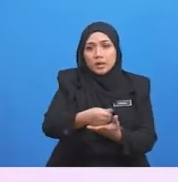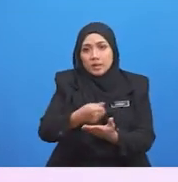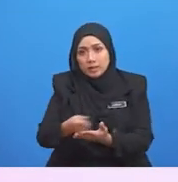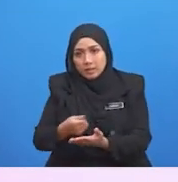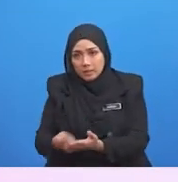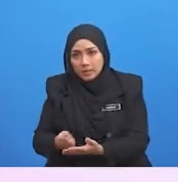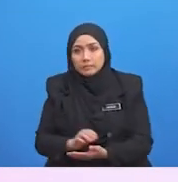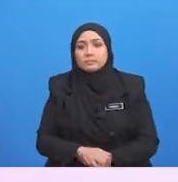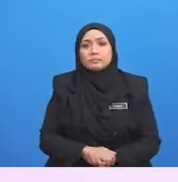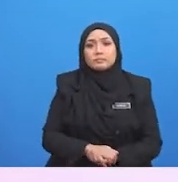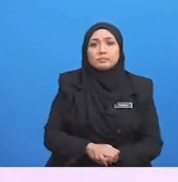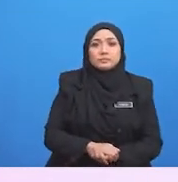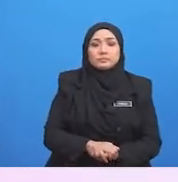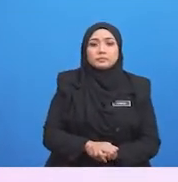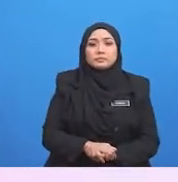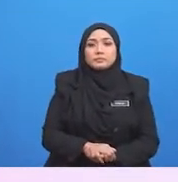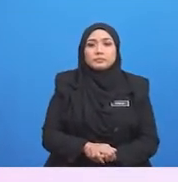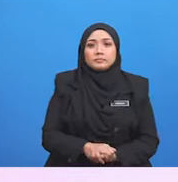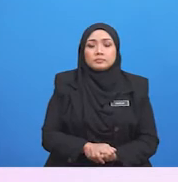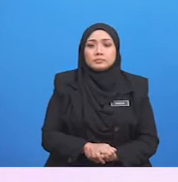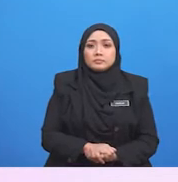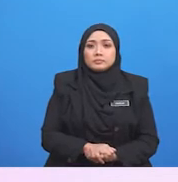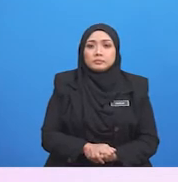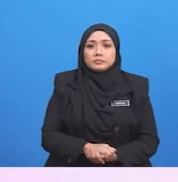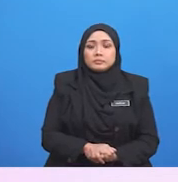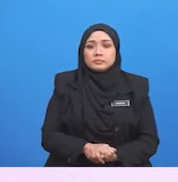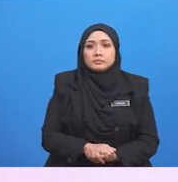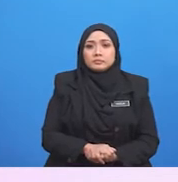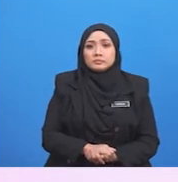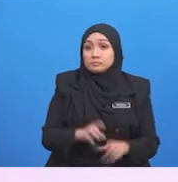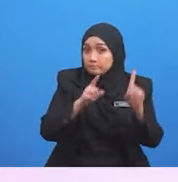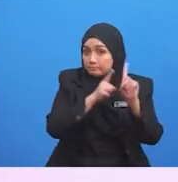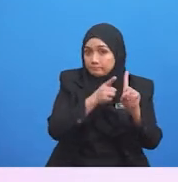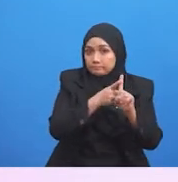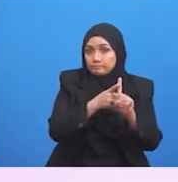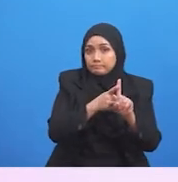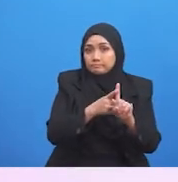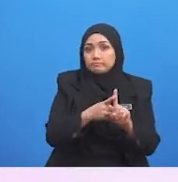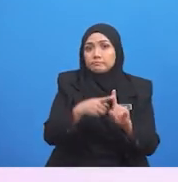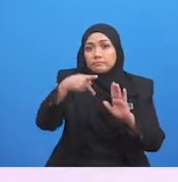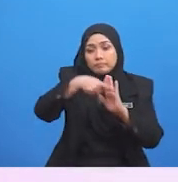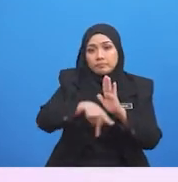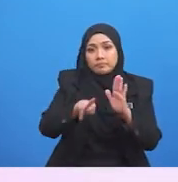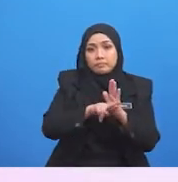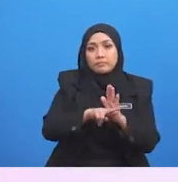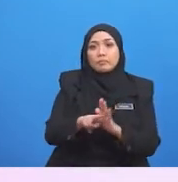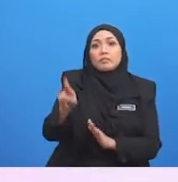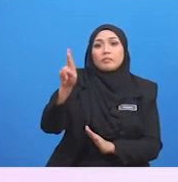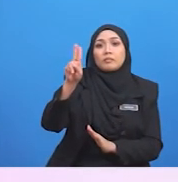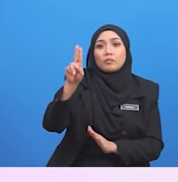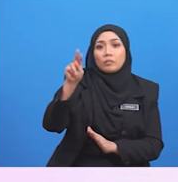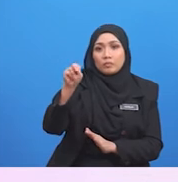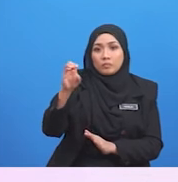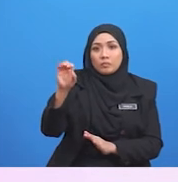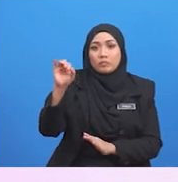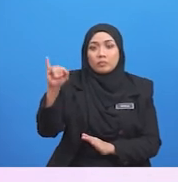pengedaran produk ialah kepala jawapan tu. Ini fakta aje. Pertama, peruncit. Fakta. Huraiannya, peruncit